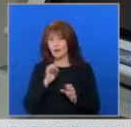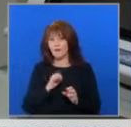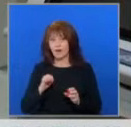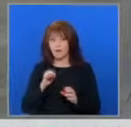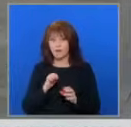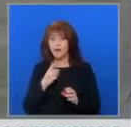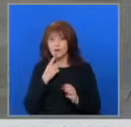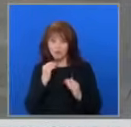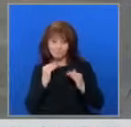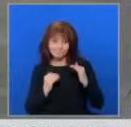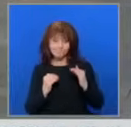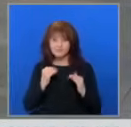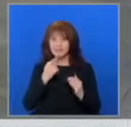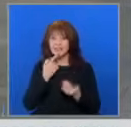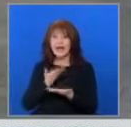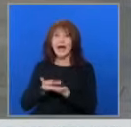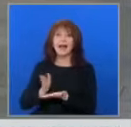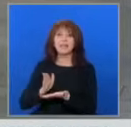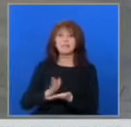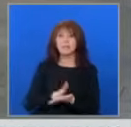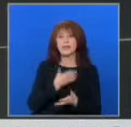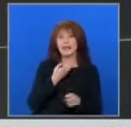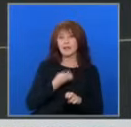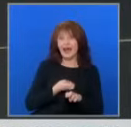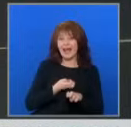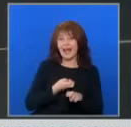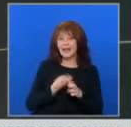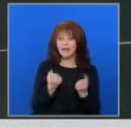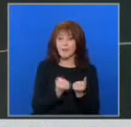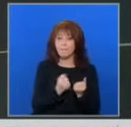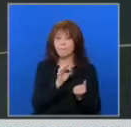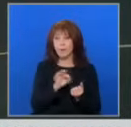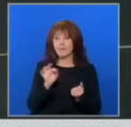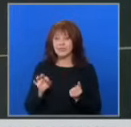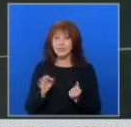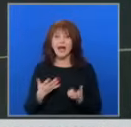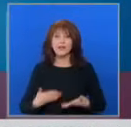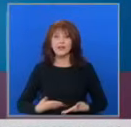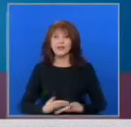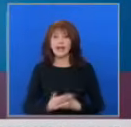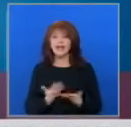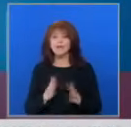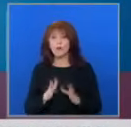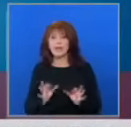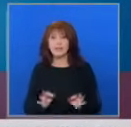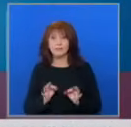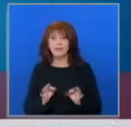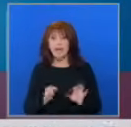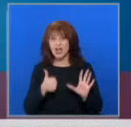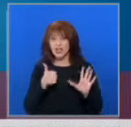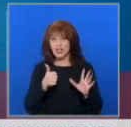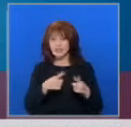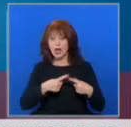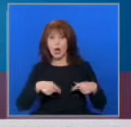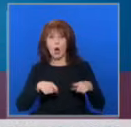силен дисбаланс в разпределението на медиците по места и интереса към определени специалности. Едва в 6